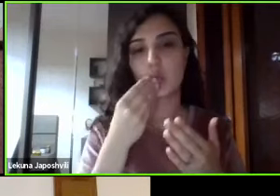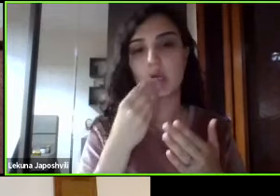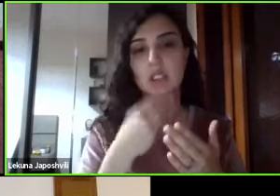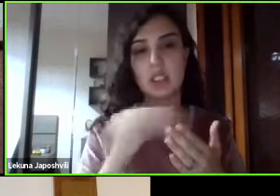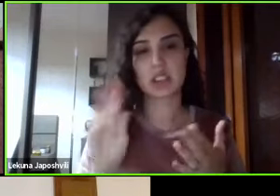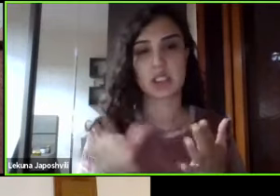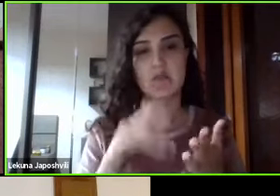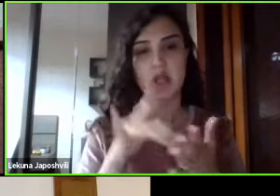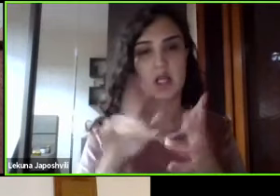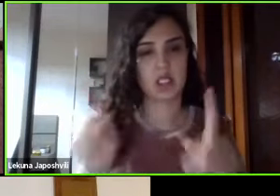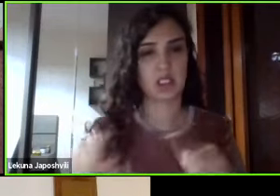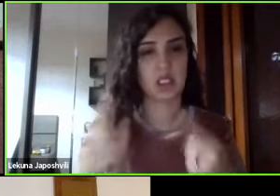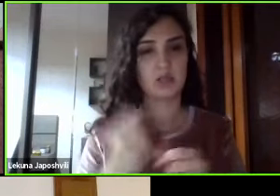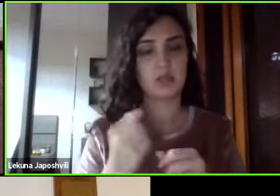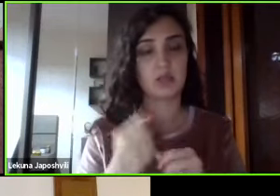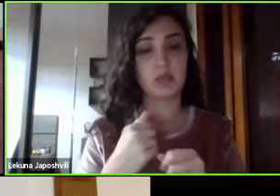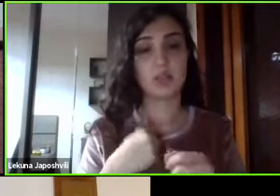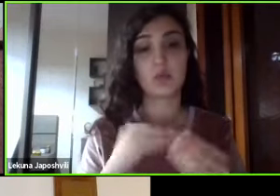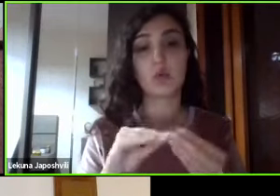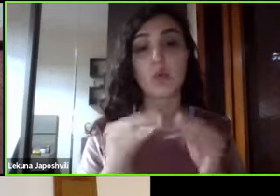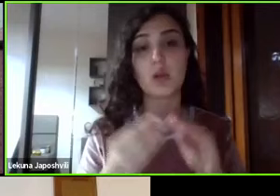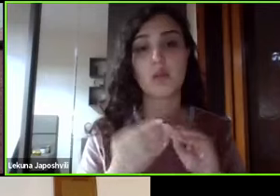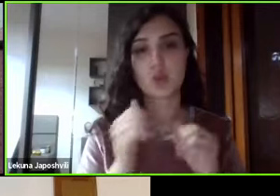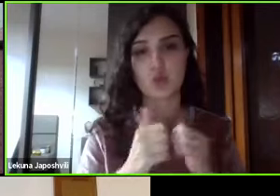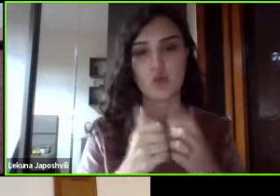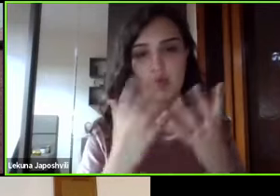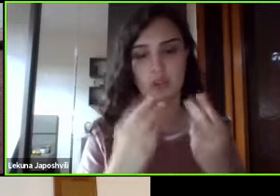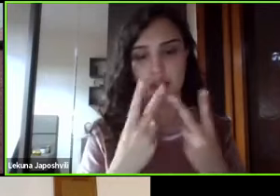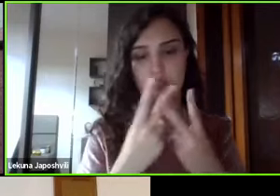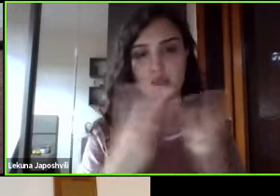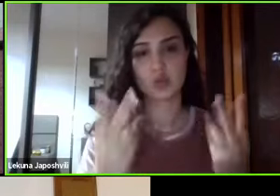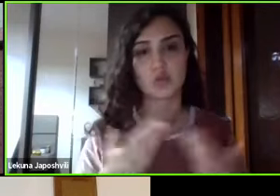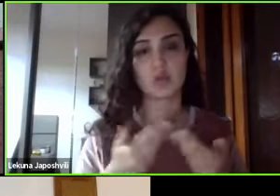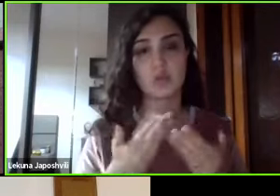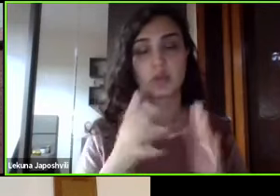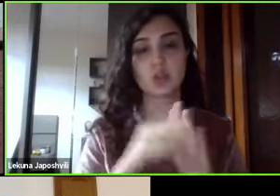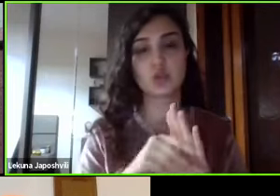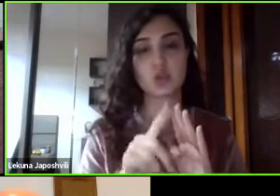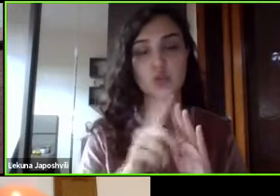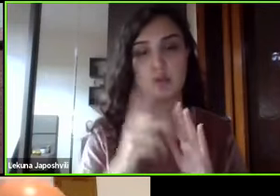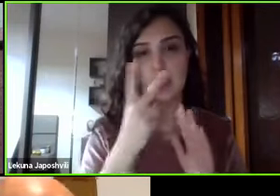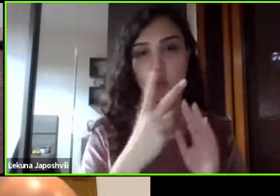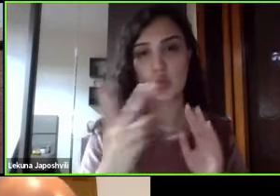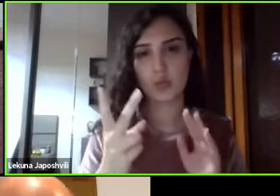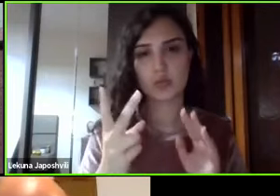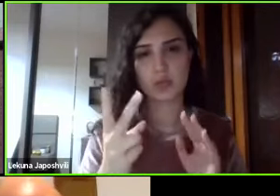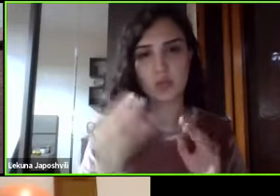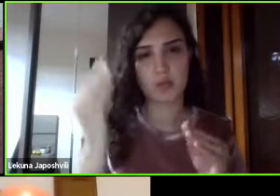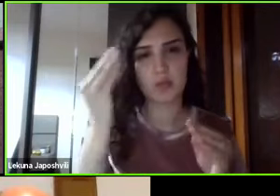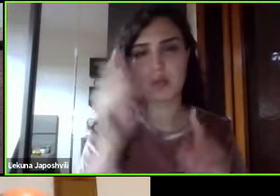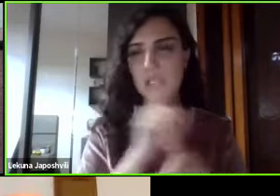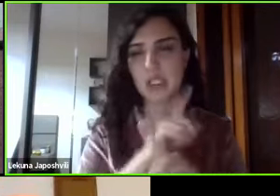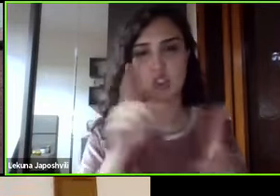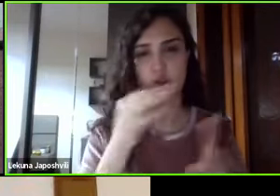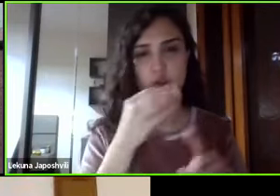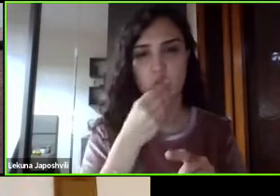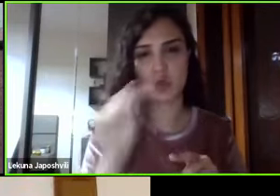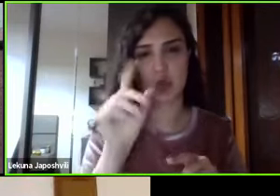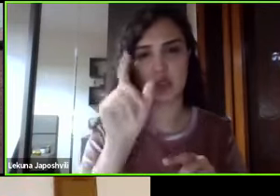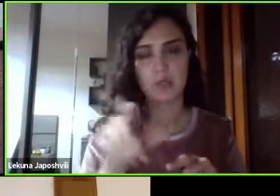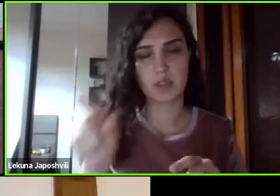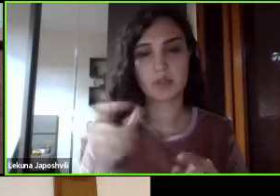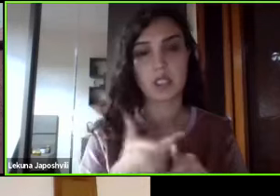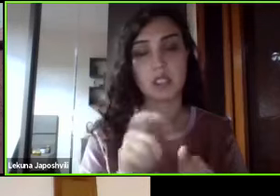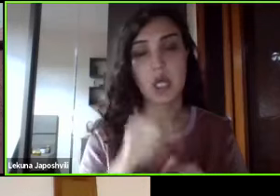და მე პრობლემას წააწყდებით ყოველ დღე, ყოველდღიურ ცხოვრებაში, რომ ნახულობ ფანტასტიკურ ადამიანებს, პოტენციურად